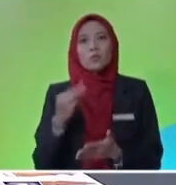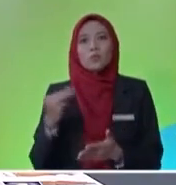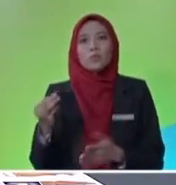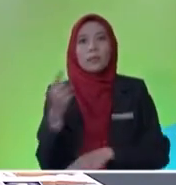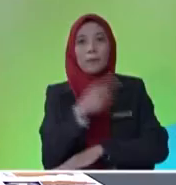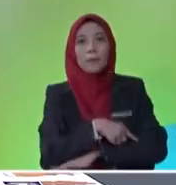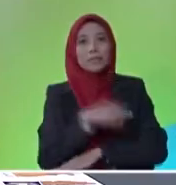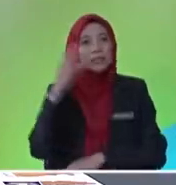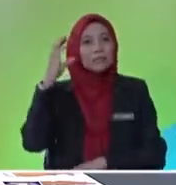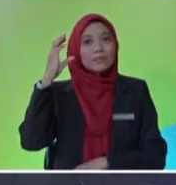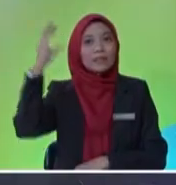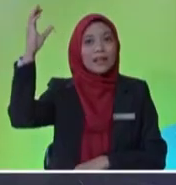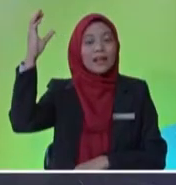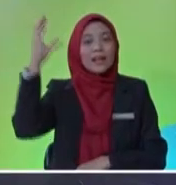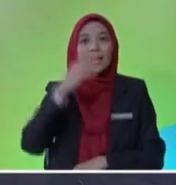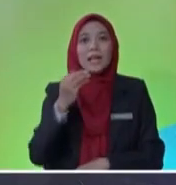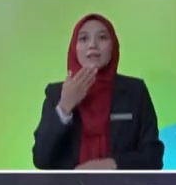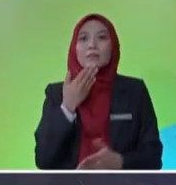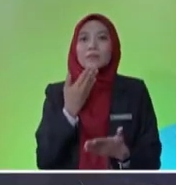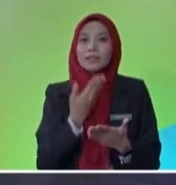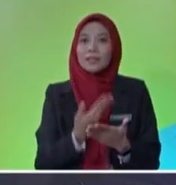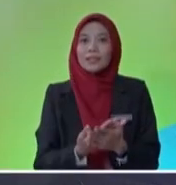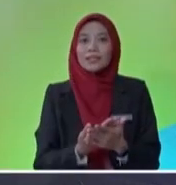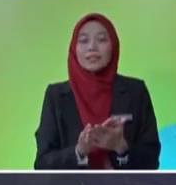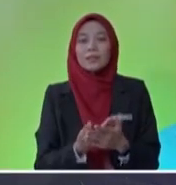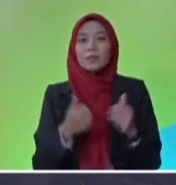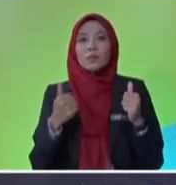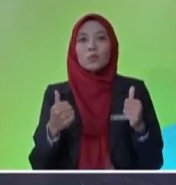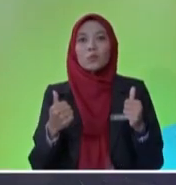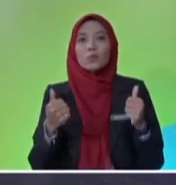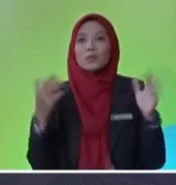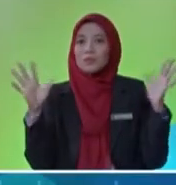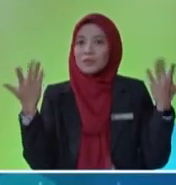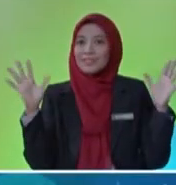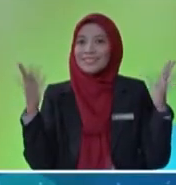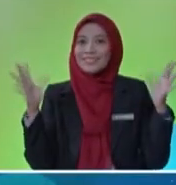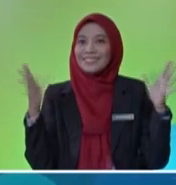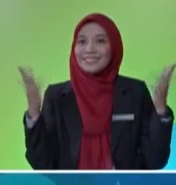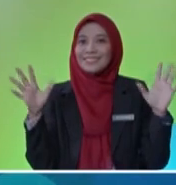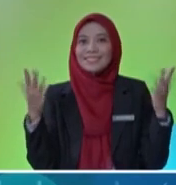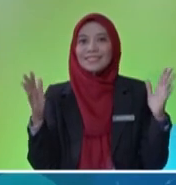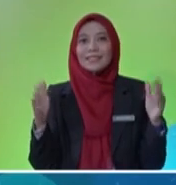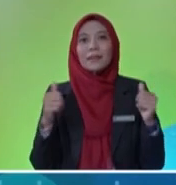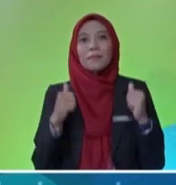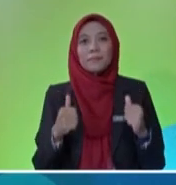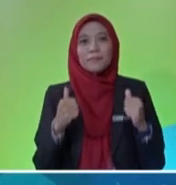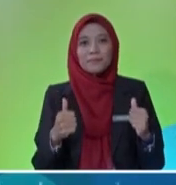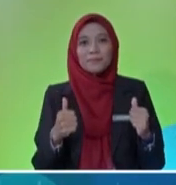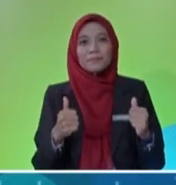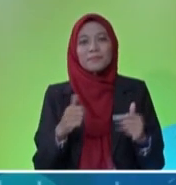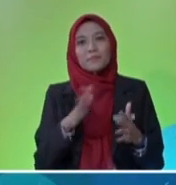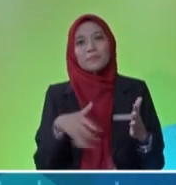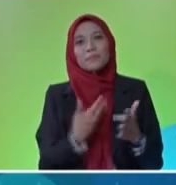cuman lawas YouTube BoBoiBoy terbagus bagus untuk diri anda semua hebatlah kau